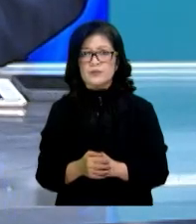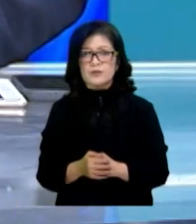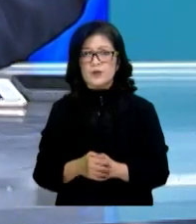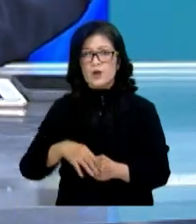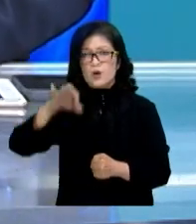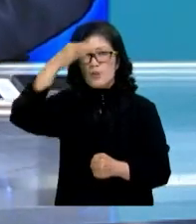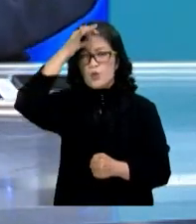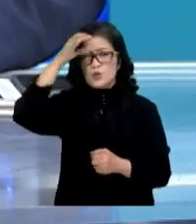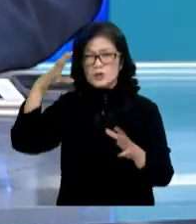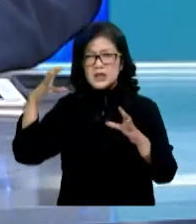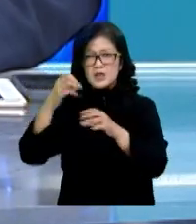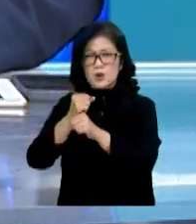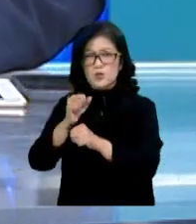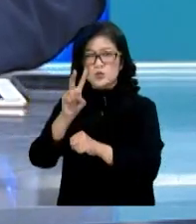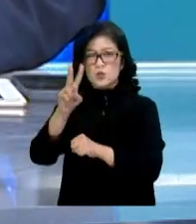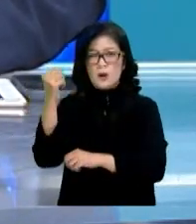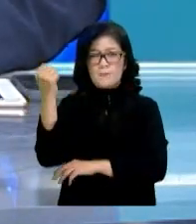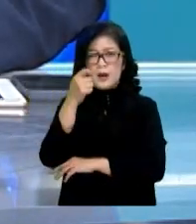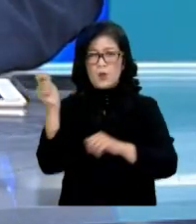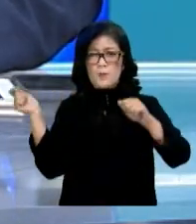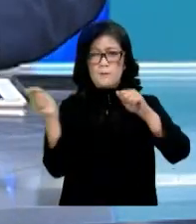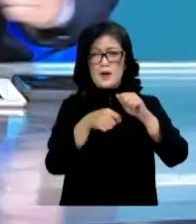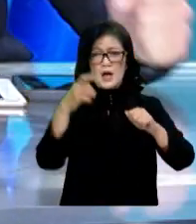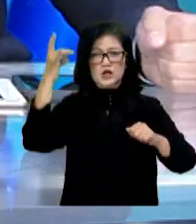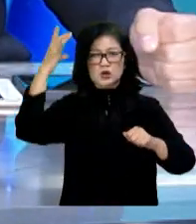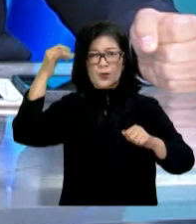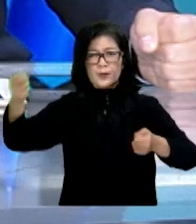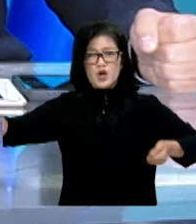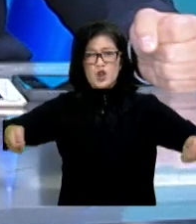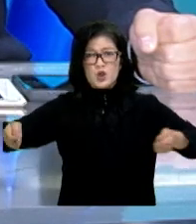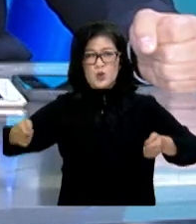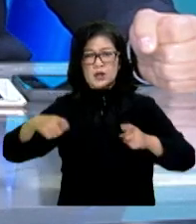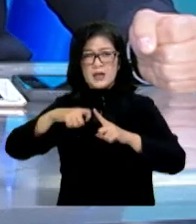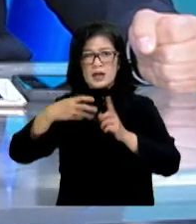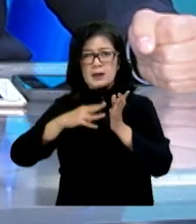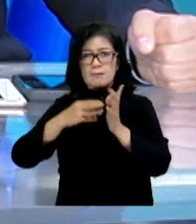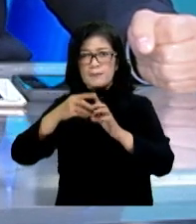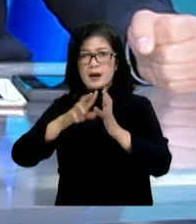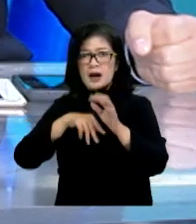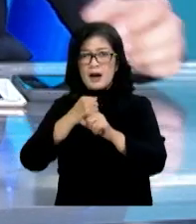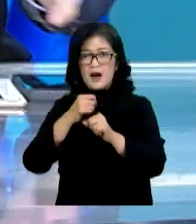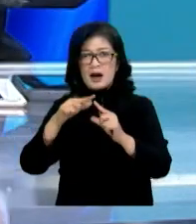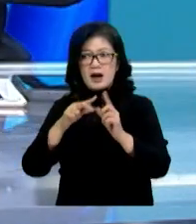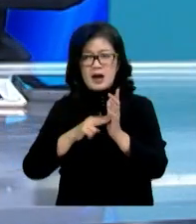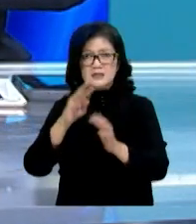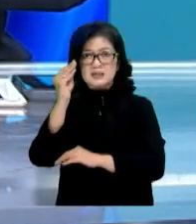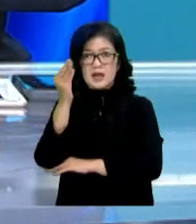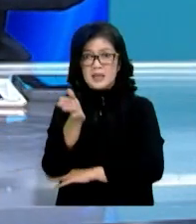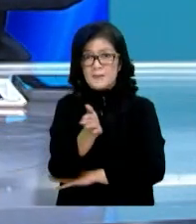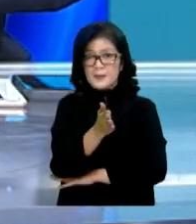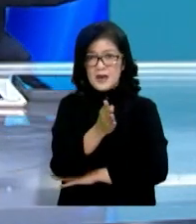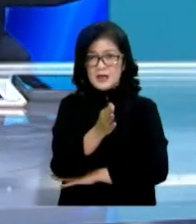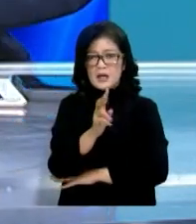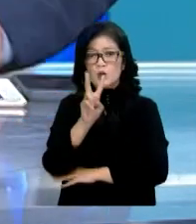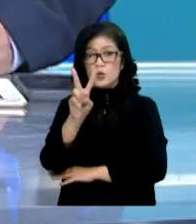Polisi ringkus dua pelaku pembegalan sopir truk yang terjadi di wilayah Kembangan, Jakarta Barat. Selain dua pelaku, polisi menyita dua senjata